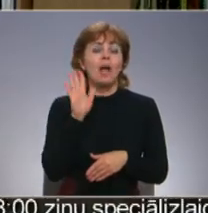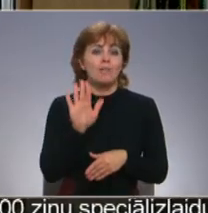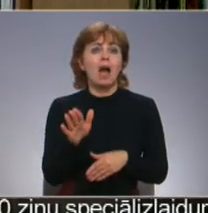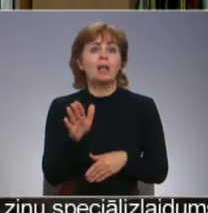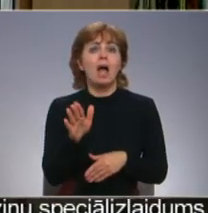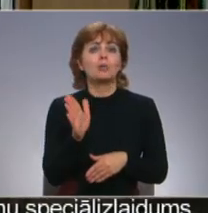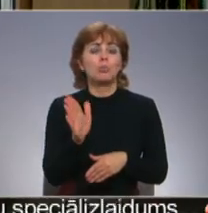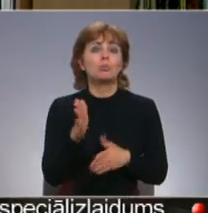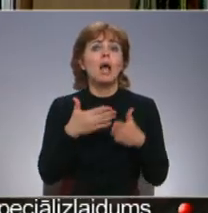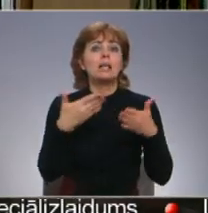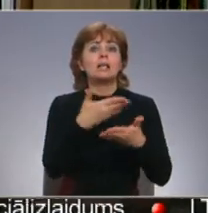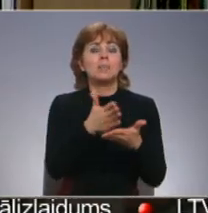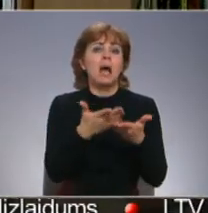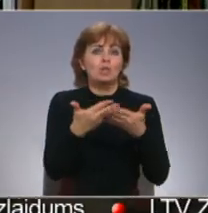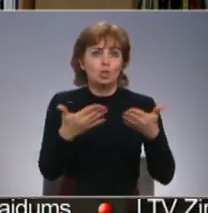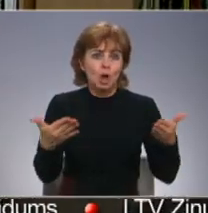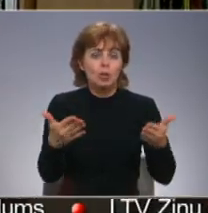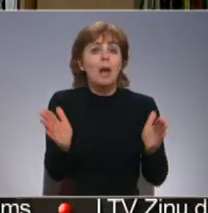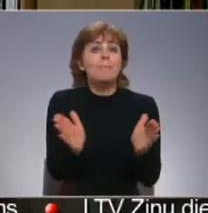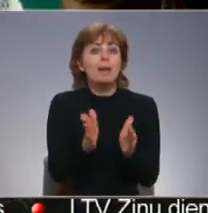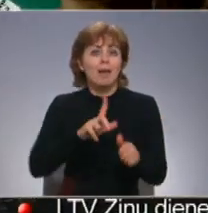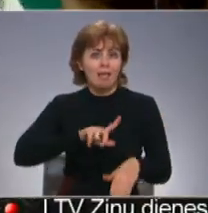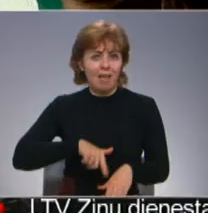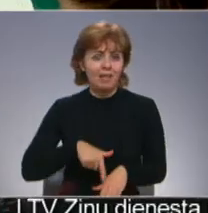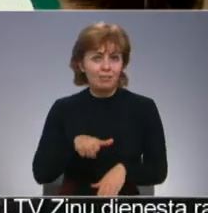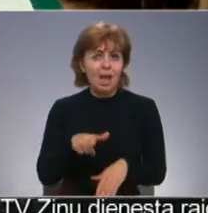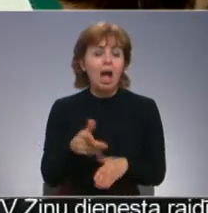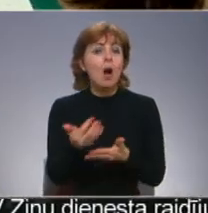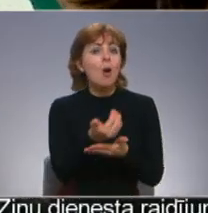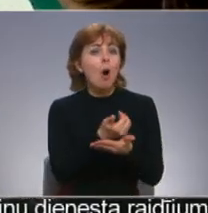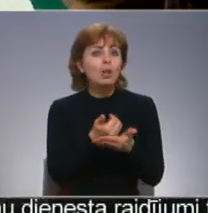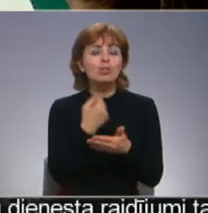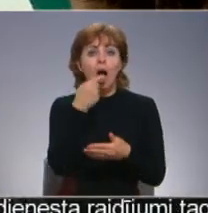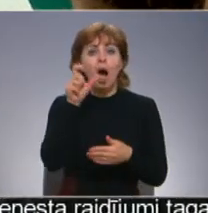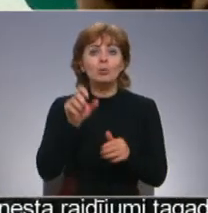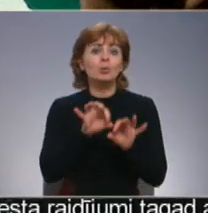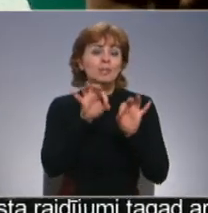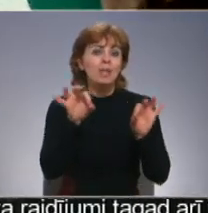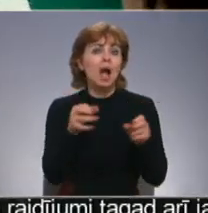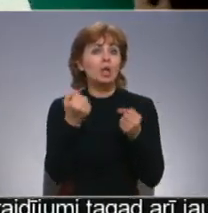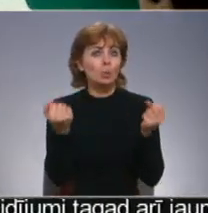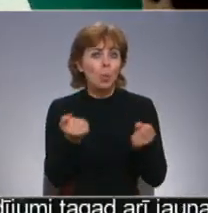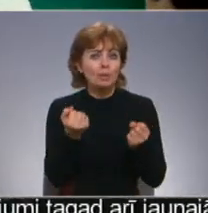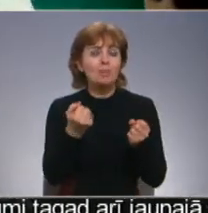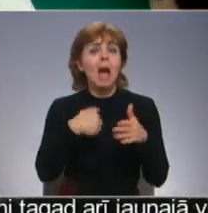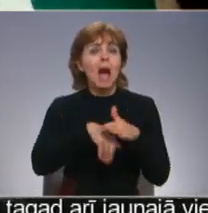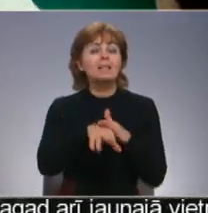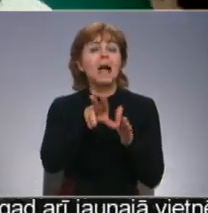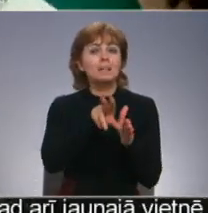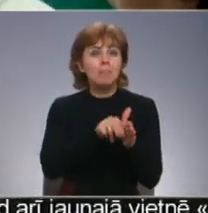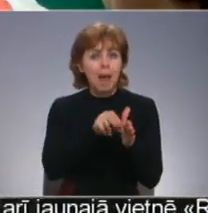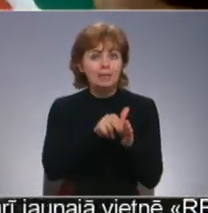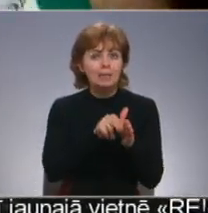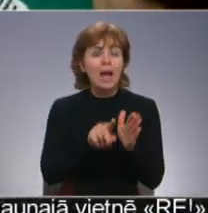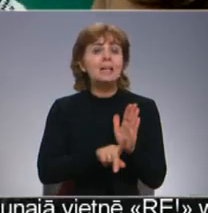tik liels maizes sortiments mūsu mazajā Latvijā. Ar kolekcionēšanu autors sācis nodarboties, kad aizgājas pensijā.